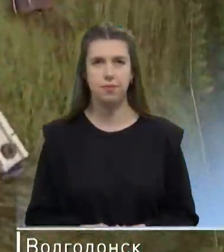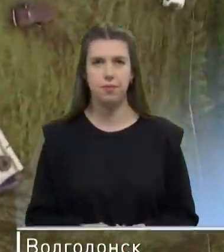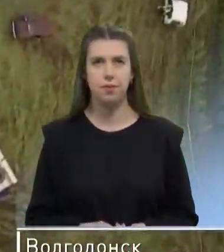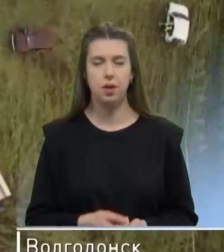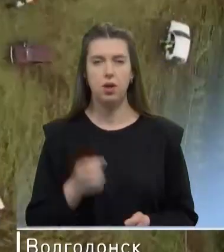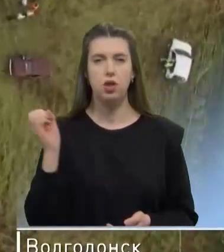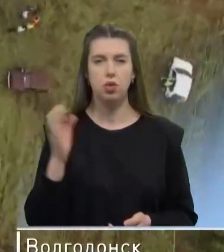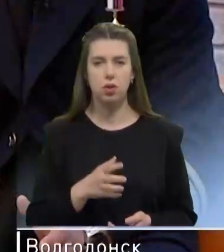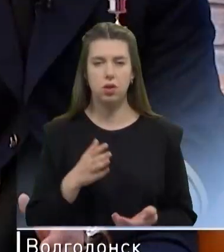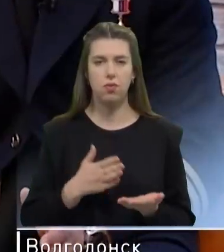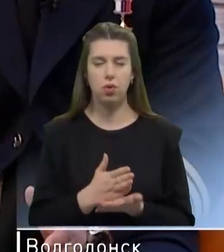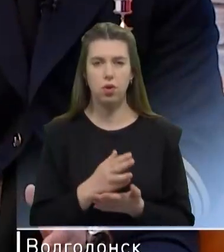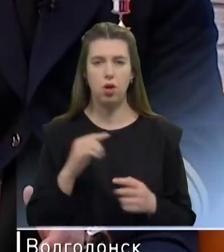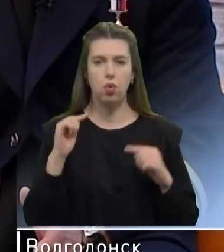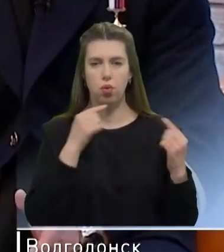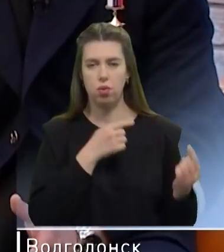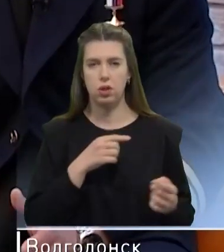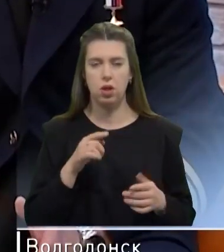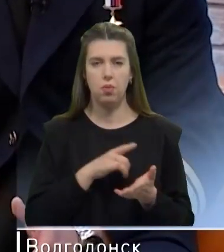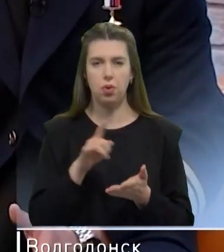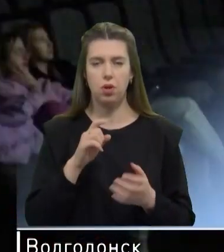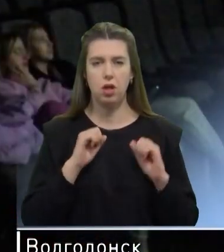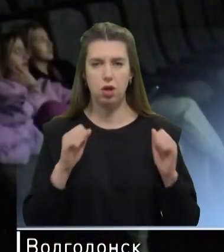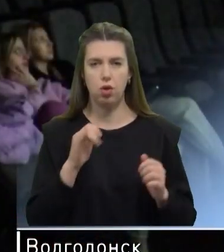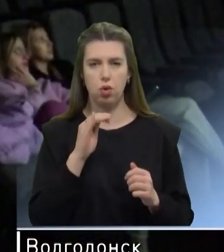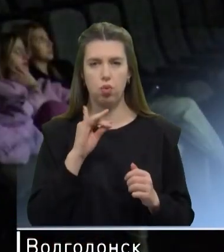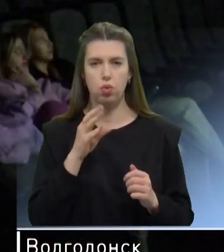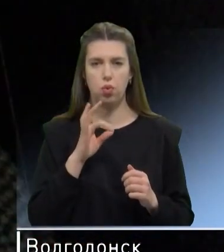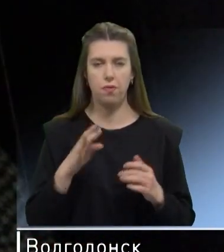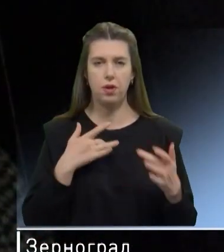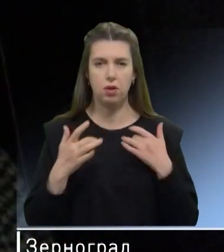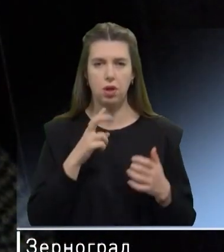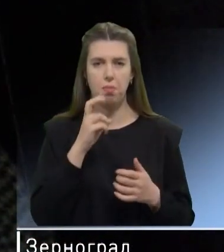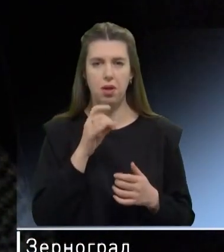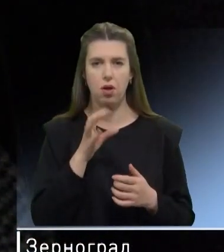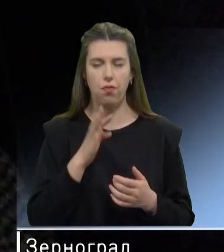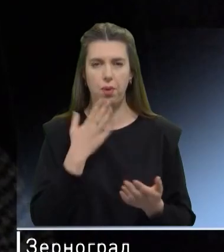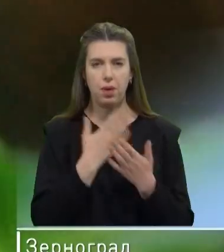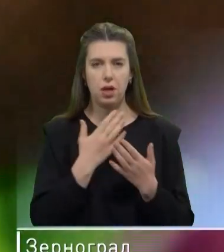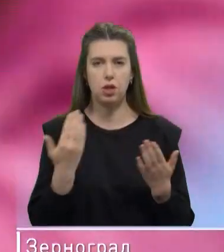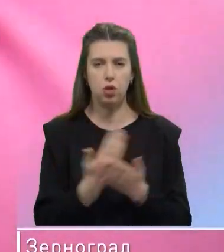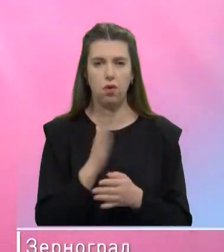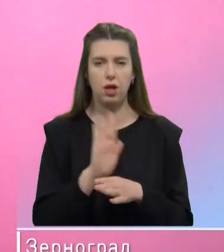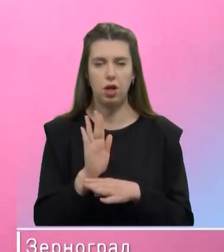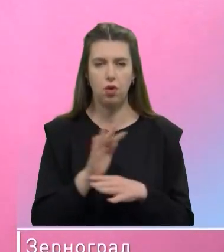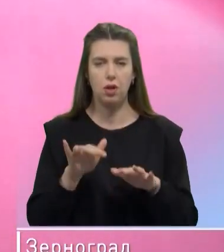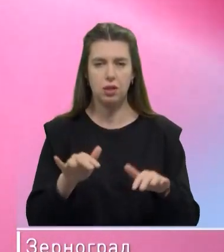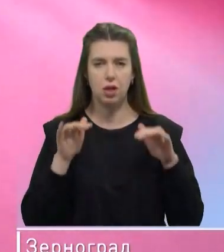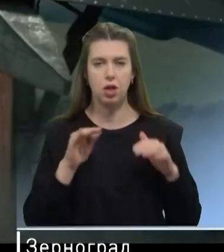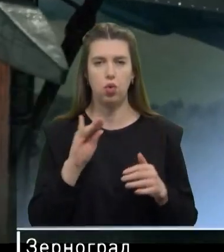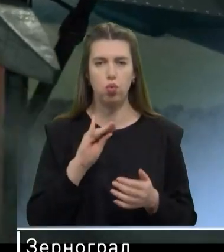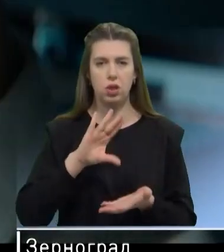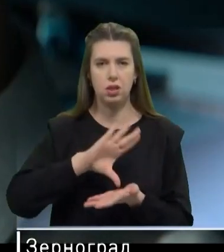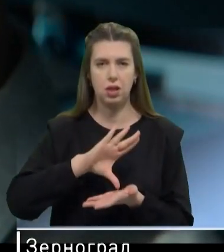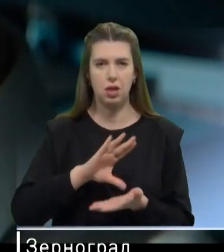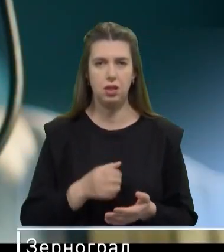На солнце вдоль рядов кукурузы пилот-герой Дамир Юсупов и актер Егор Бероев представили новую киноленту зрителям Южной